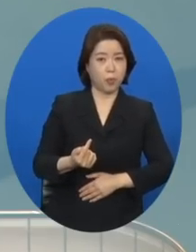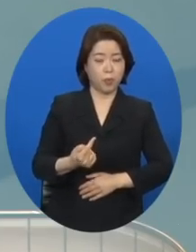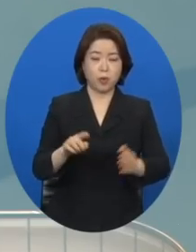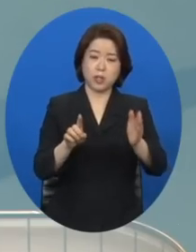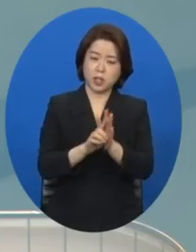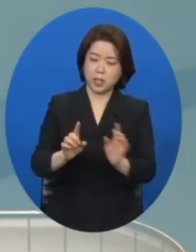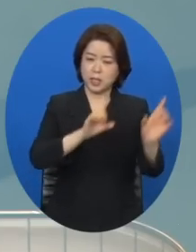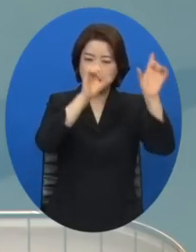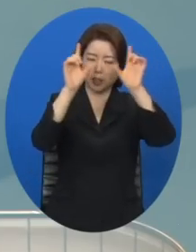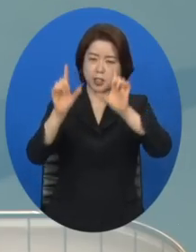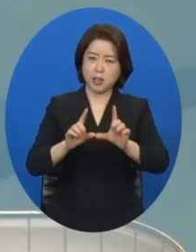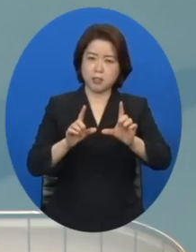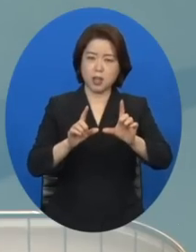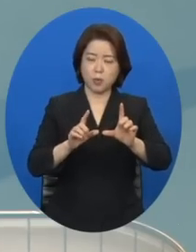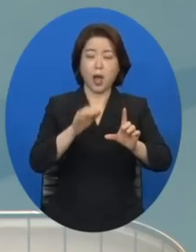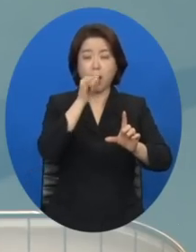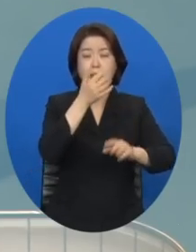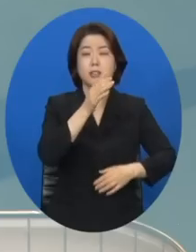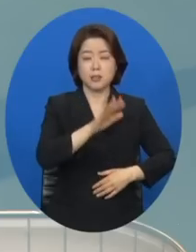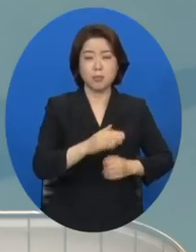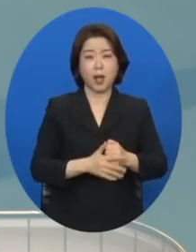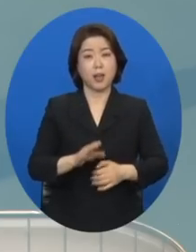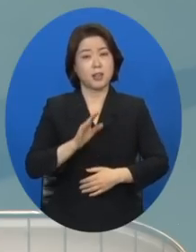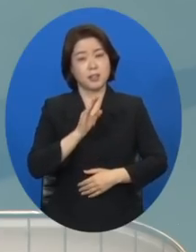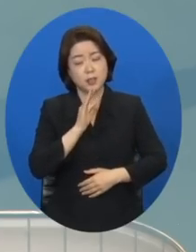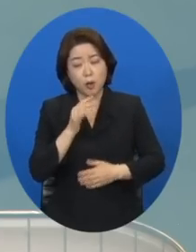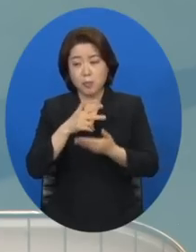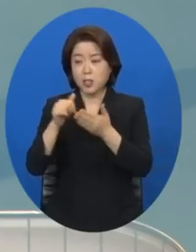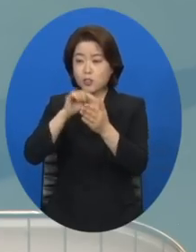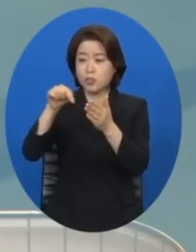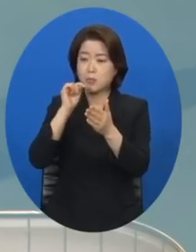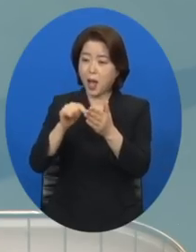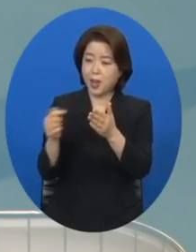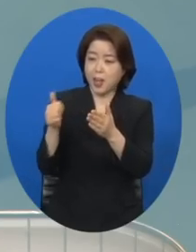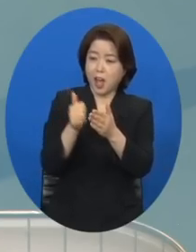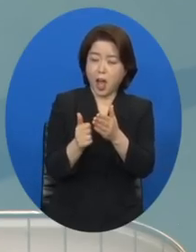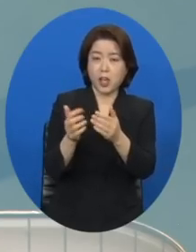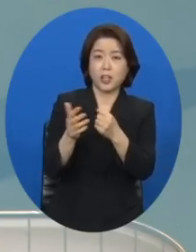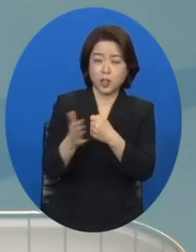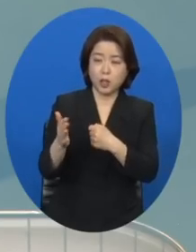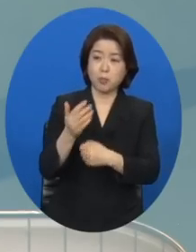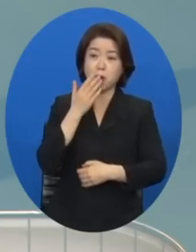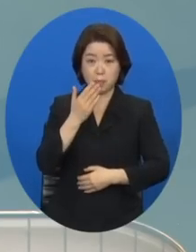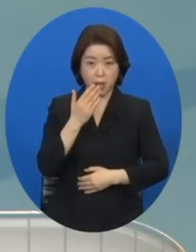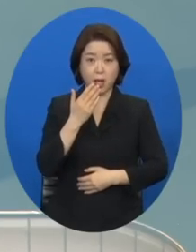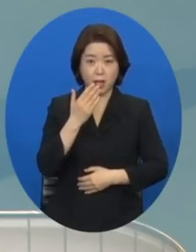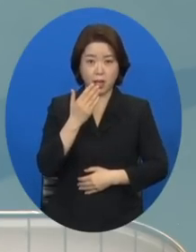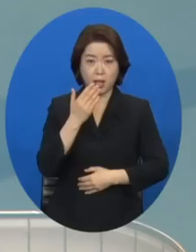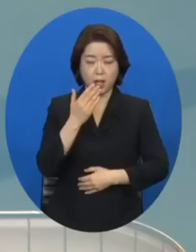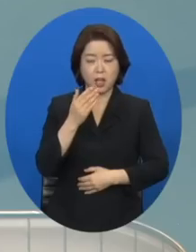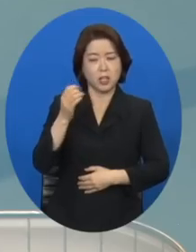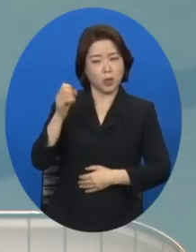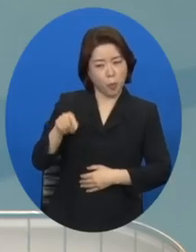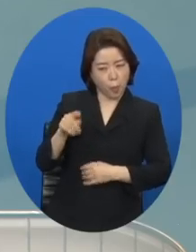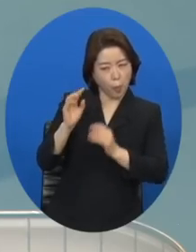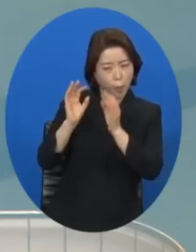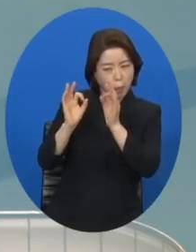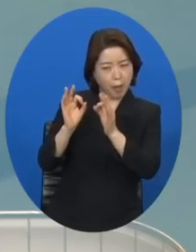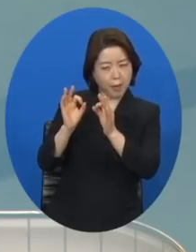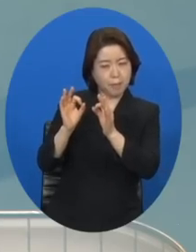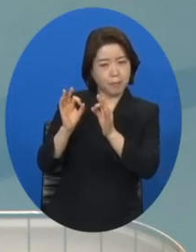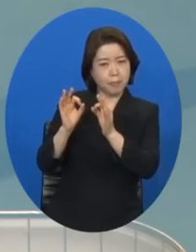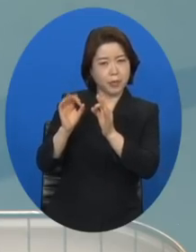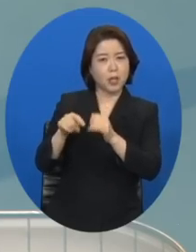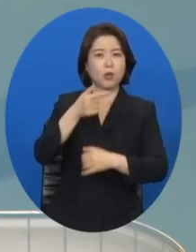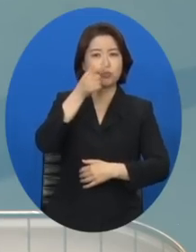신앙생활을 한다 할지라도 물론 그것이 정말 주님 안에 있기 때문에 그런 것일 수도 있지만 그것만 봐서는